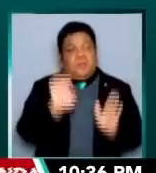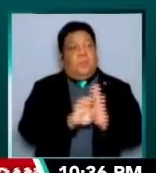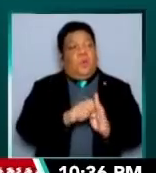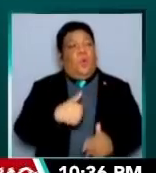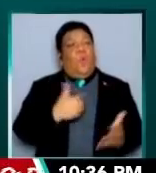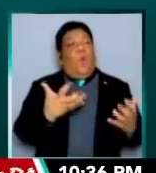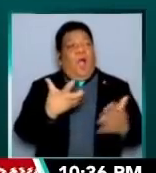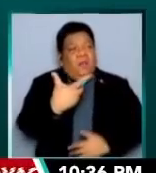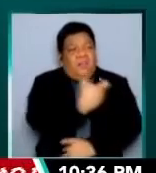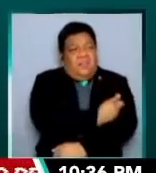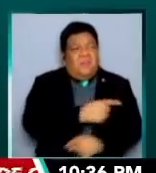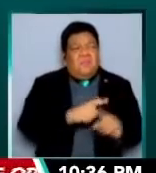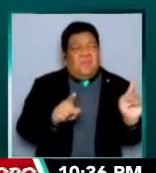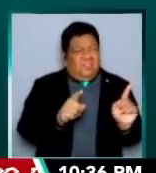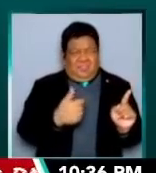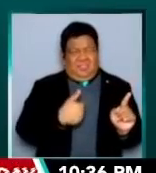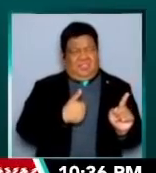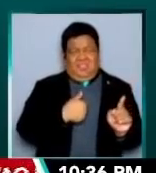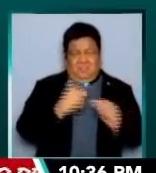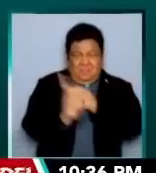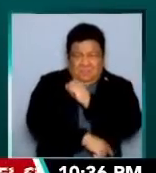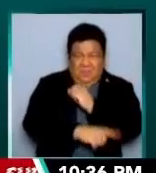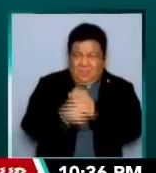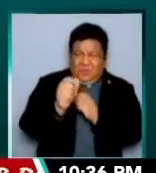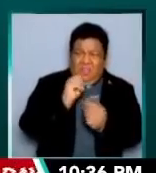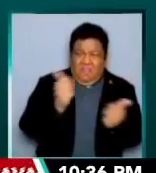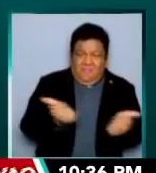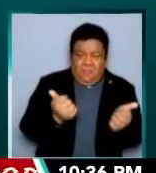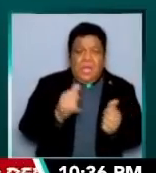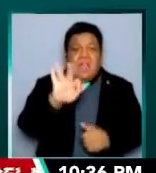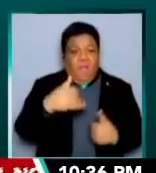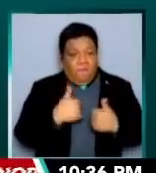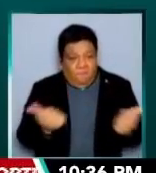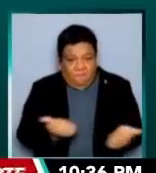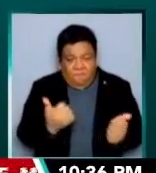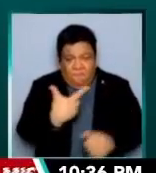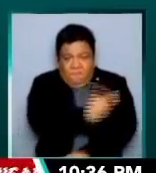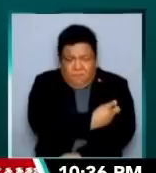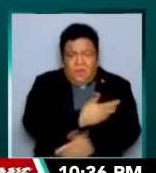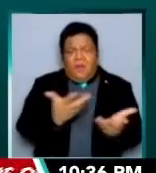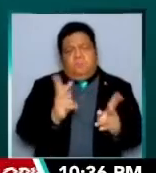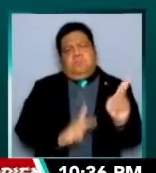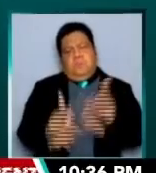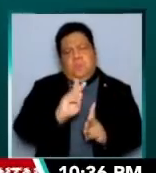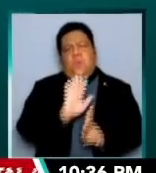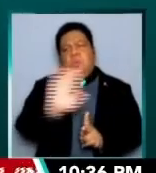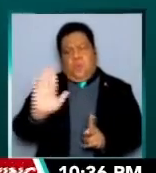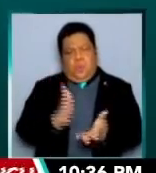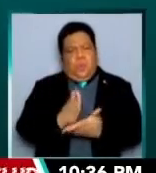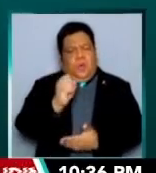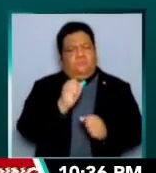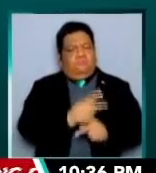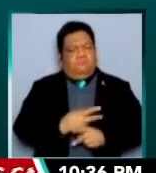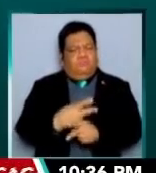sa pagkukulang ng gobyerno. Kung available naman daw ang bakuna, may karapatan din naman daw ang tao na mapangalagaan mula sa